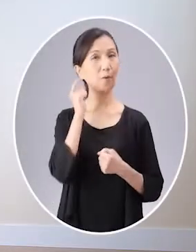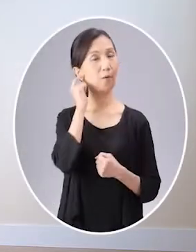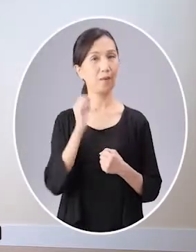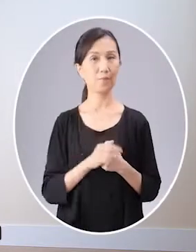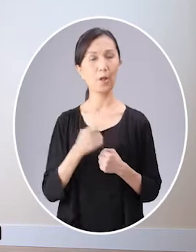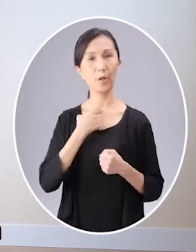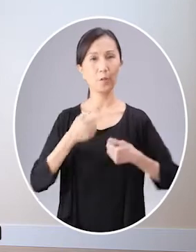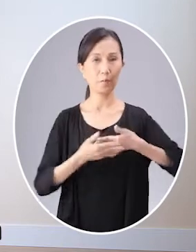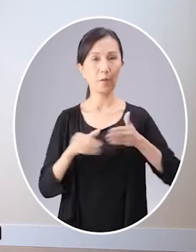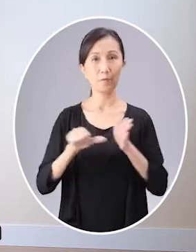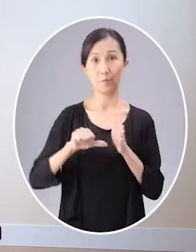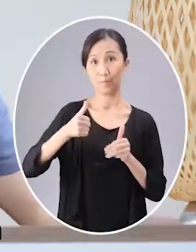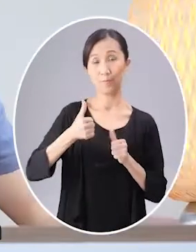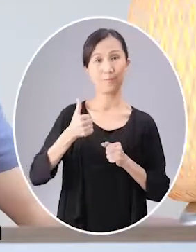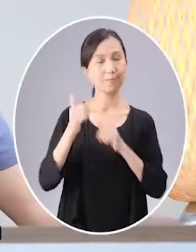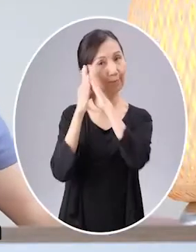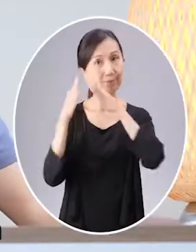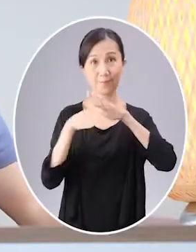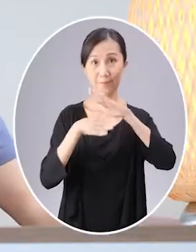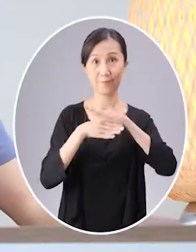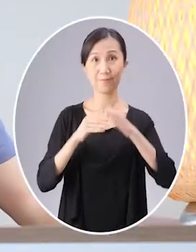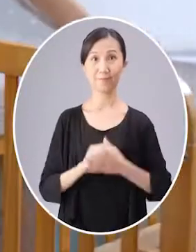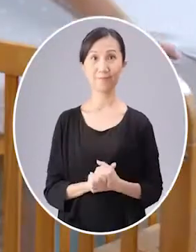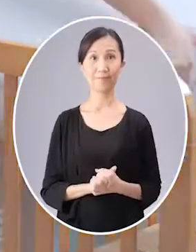老婆啊，我约边有一间最理想嘅睡房。